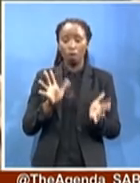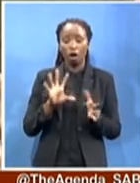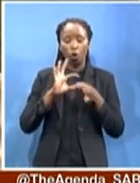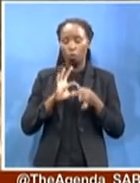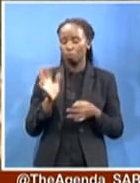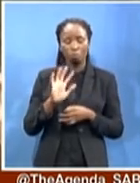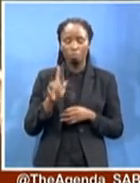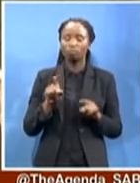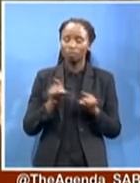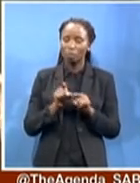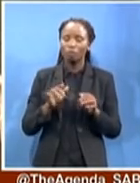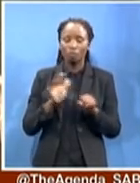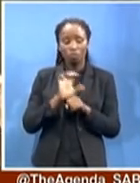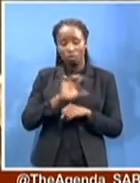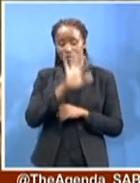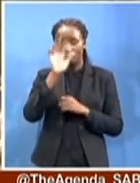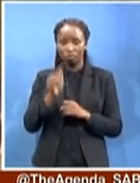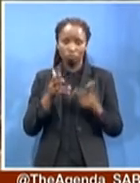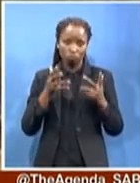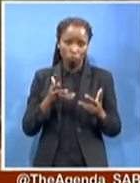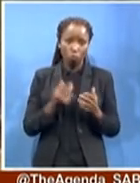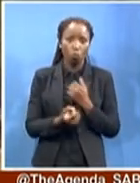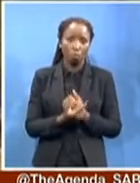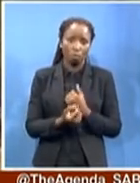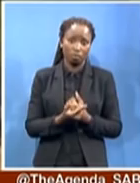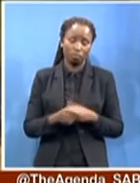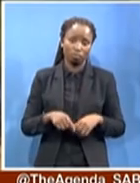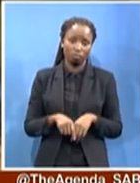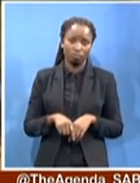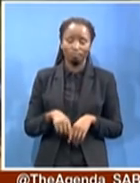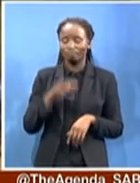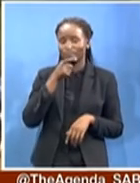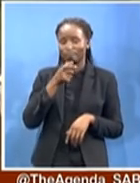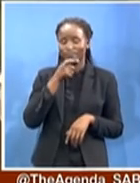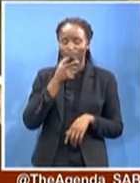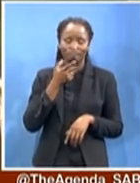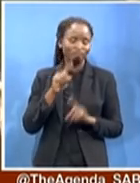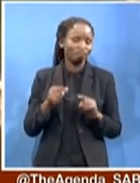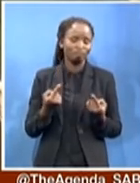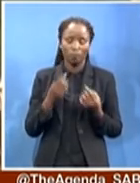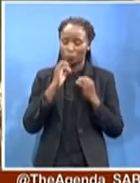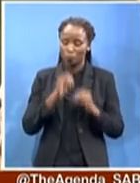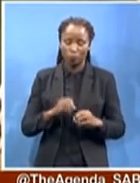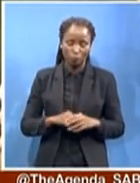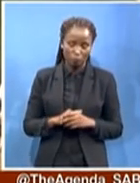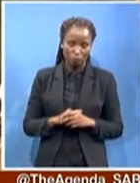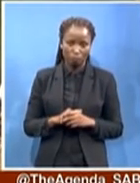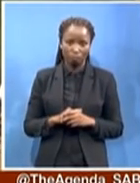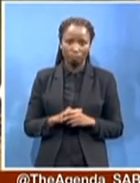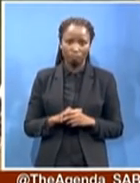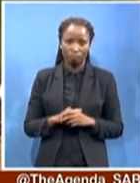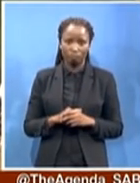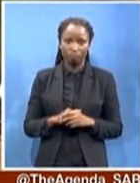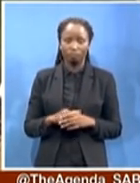ezweni, kuphela ngisho ubugagu bokukhuluma ukuthi ungathi ngisho uhlangana nomuntu ekubuza ngoba sakhe nabo nje la